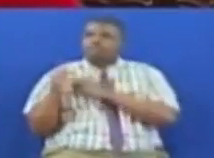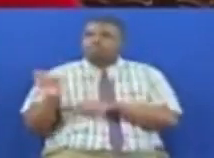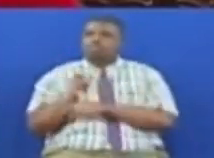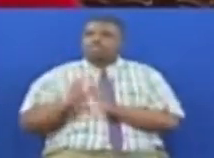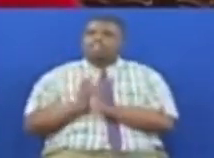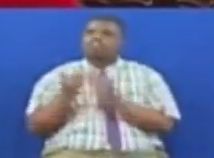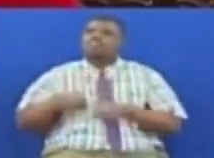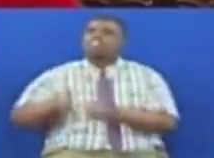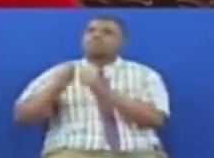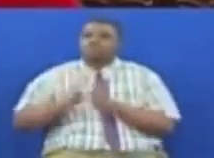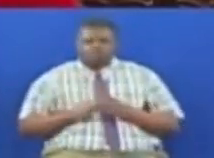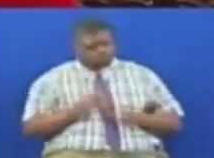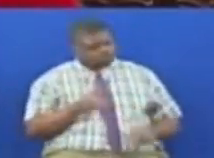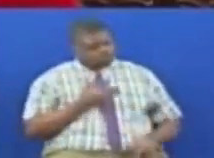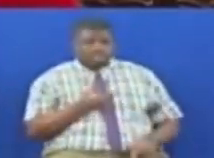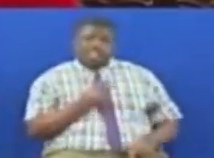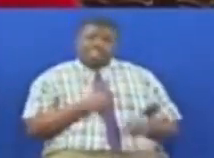yenyewe.